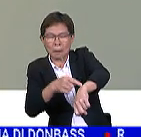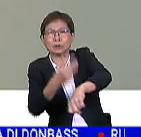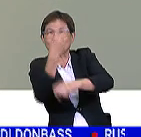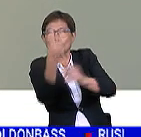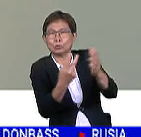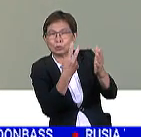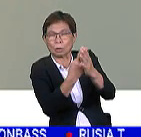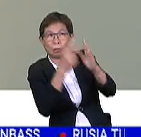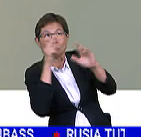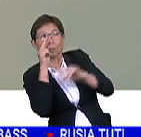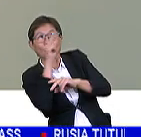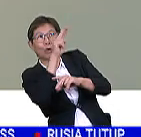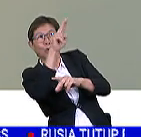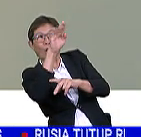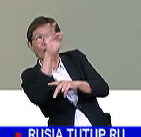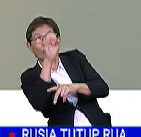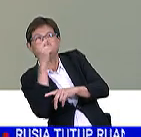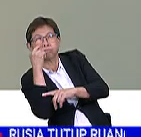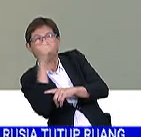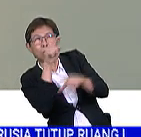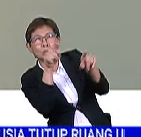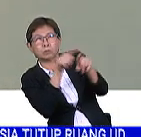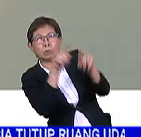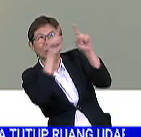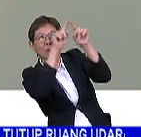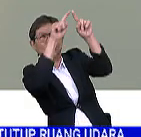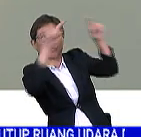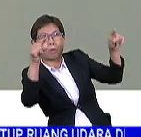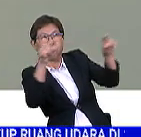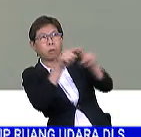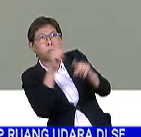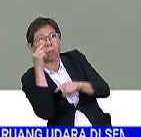jam memerhatikan UFO yang berbentuk segitiga itu.